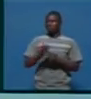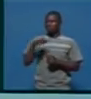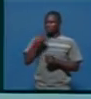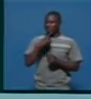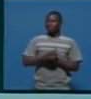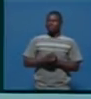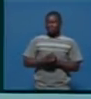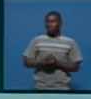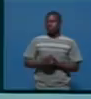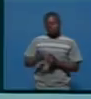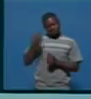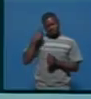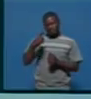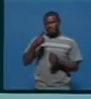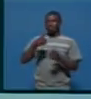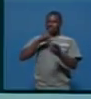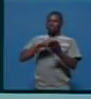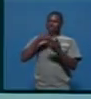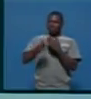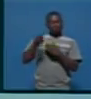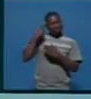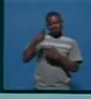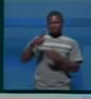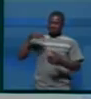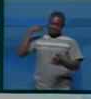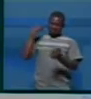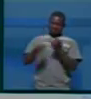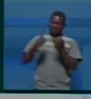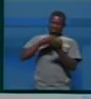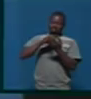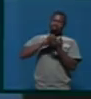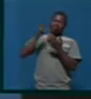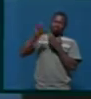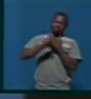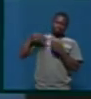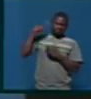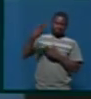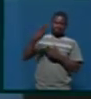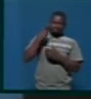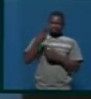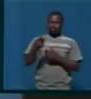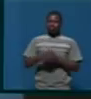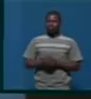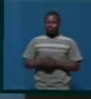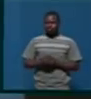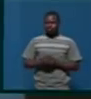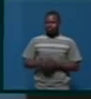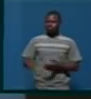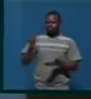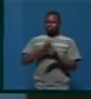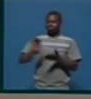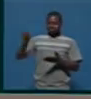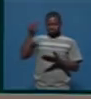mars prochain à Sia. On voit cela avec Drissa Traoré et Ali Traoré. C'est officiel. Les